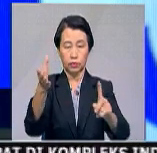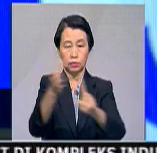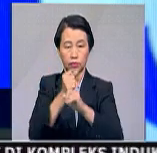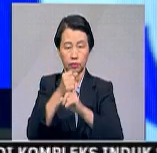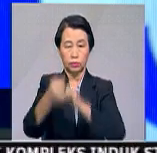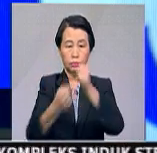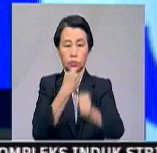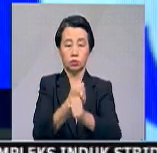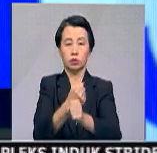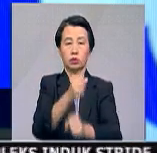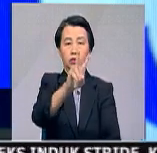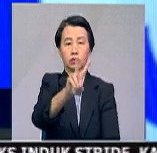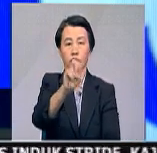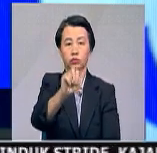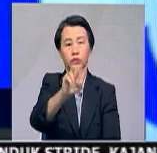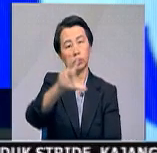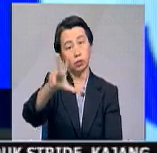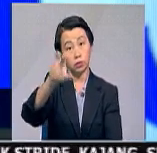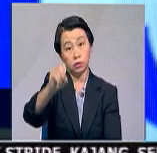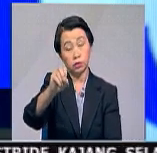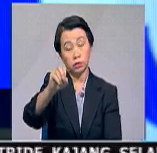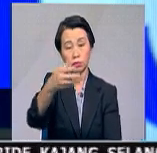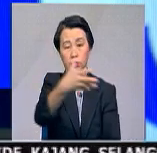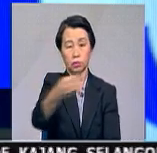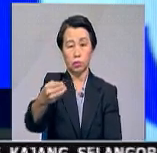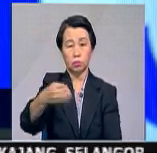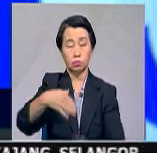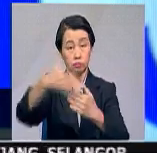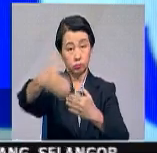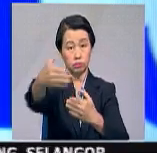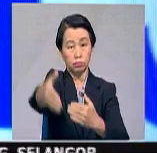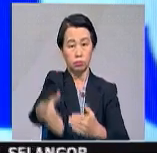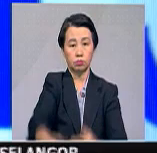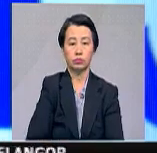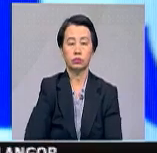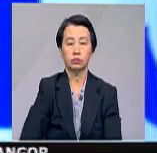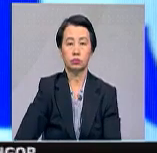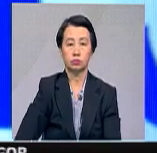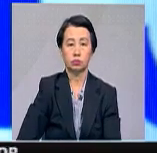year 2030 and beyond.